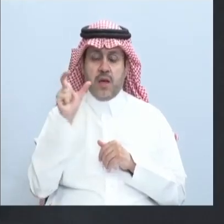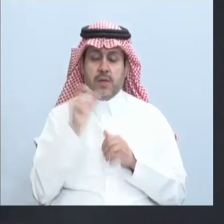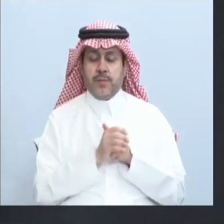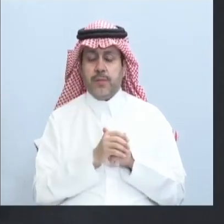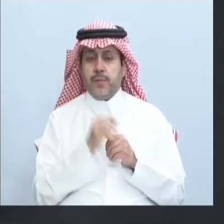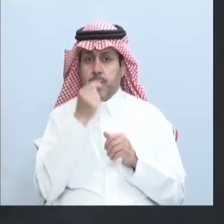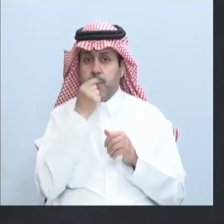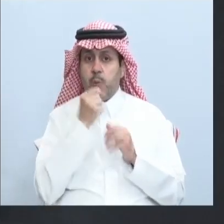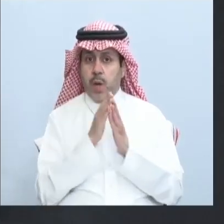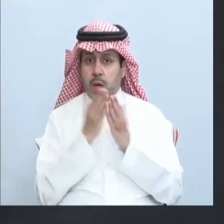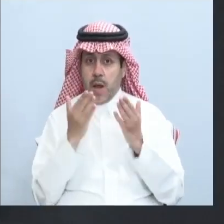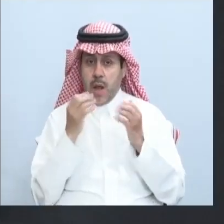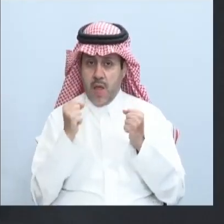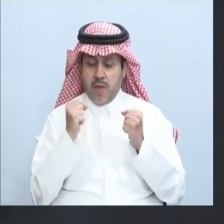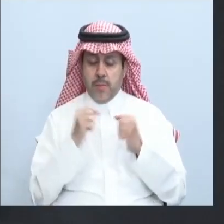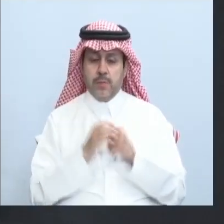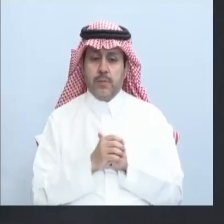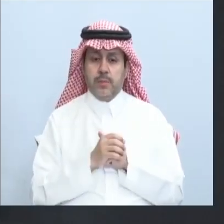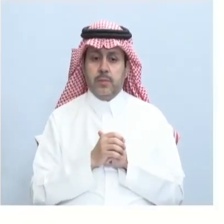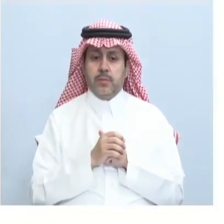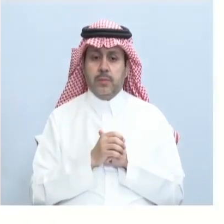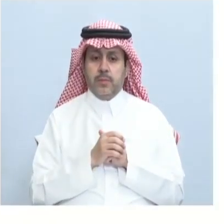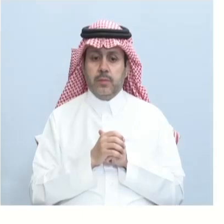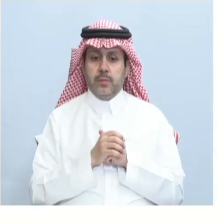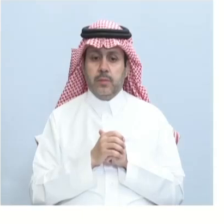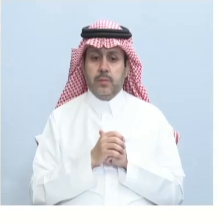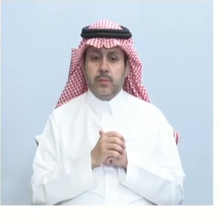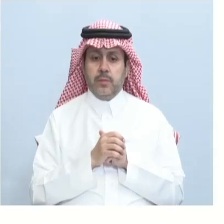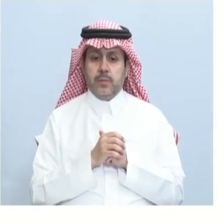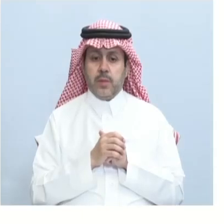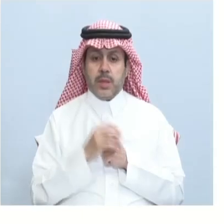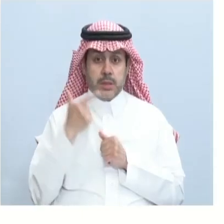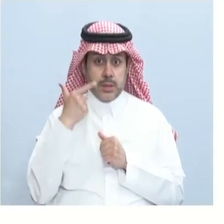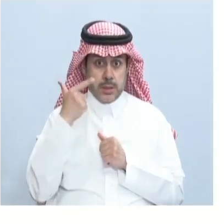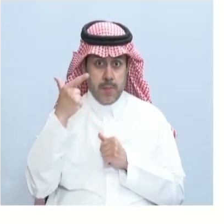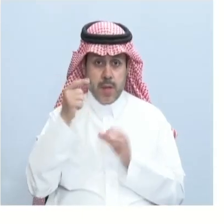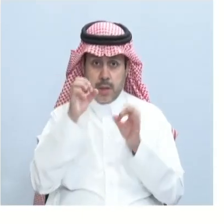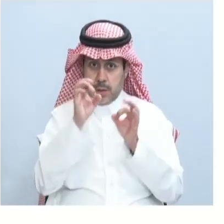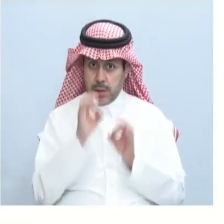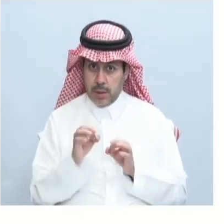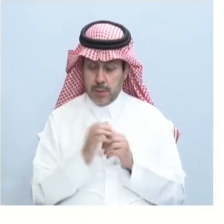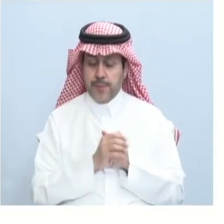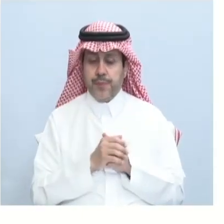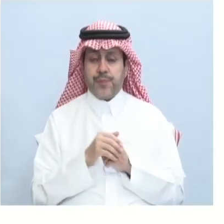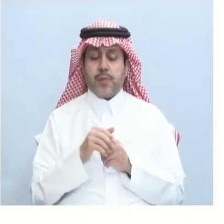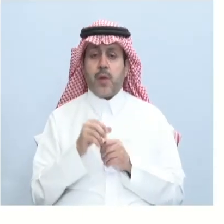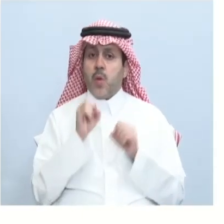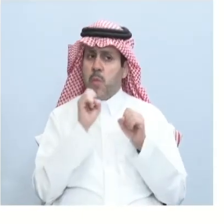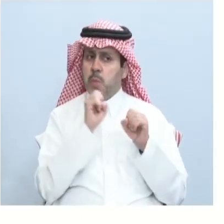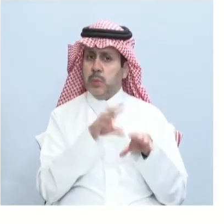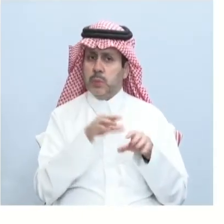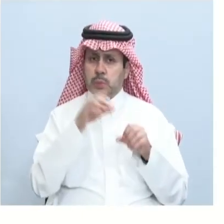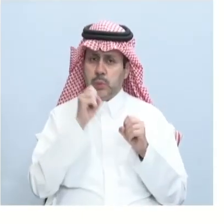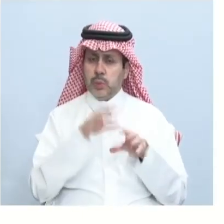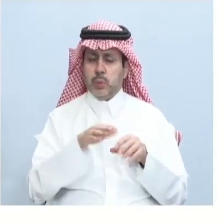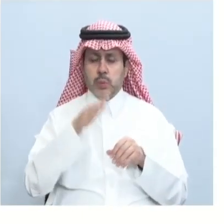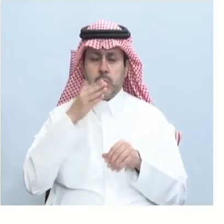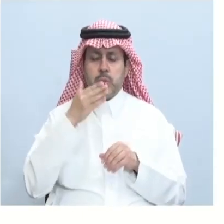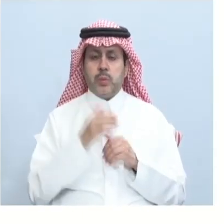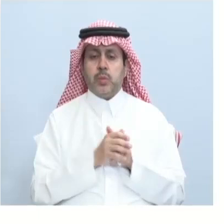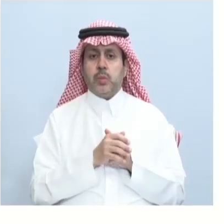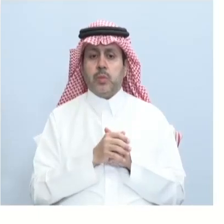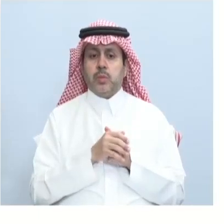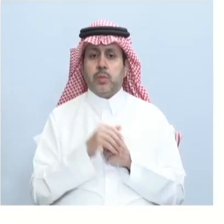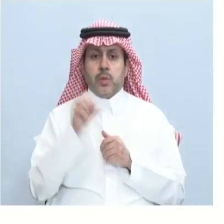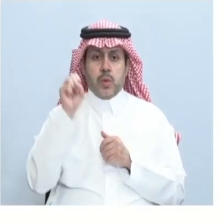والقران العظيم وهي سبع ايات يثنى بها ما المراد